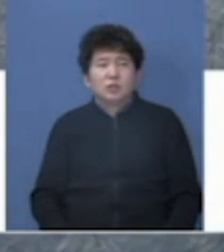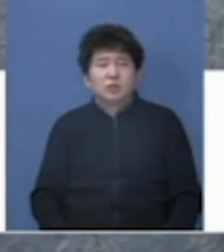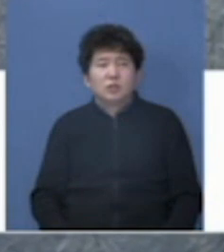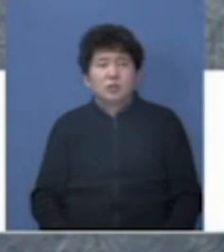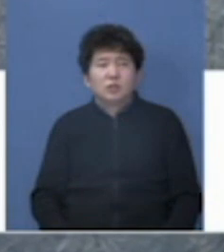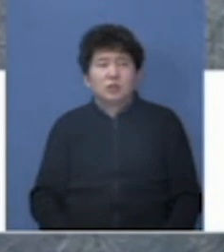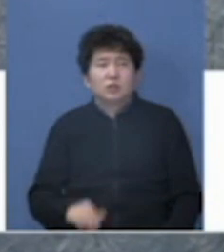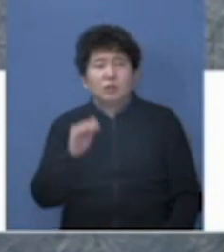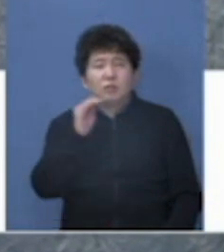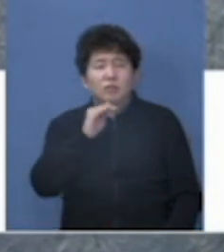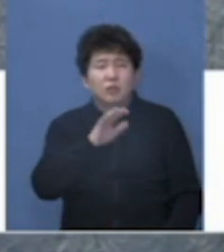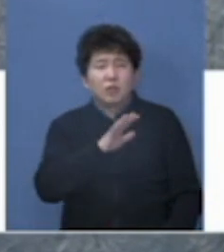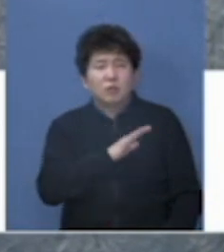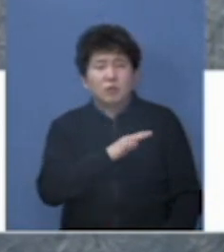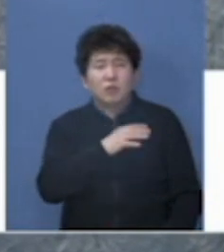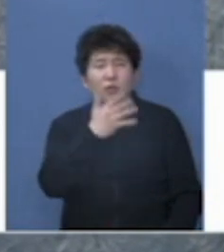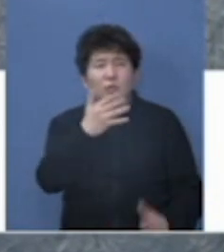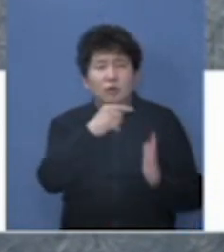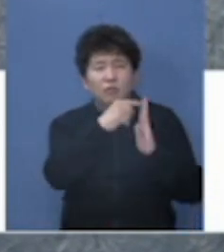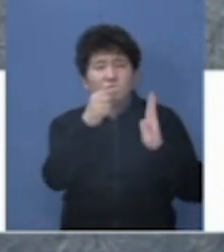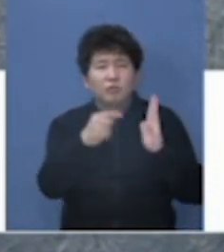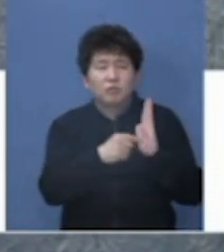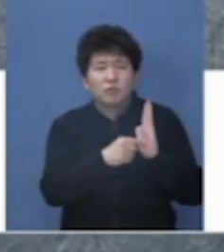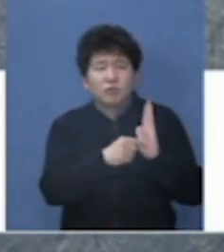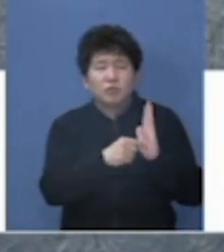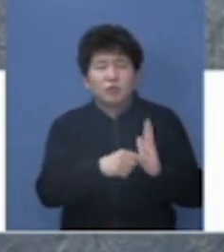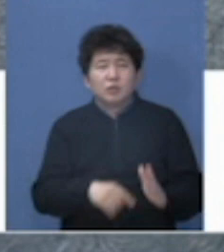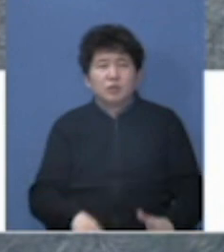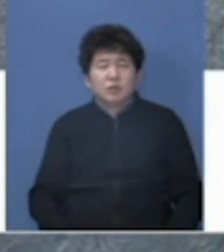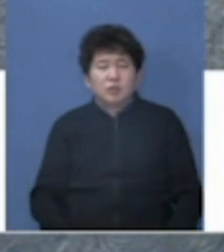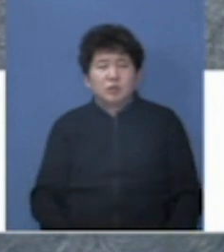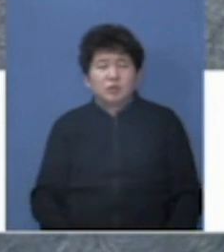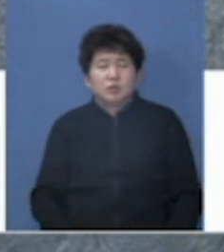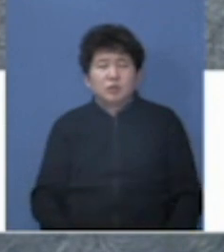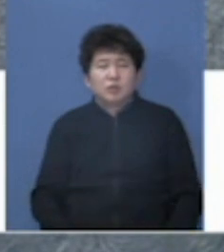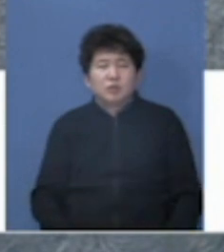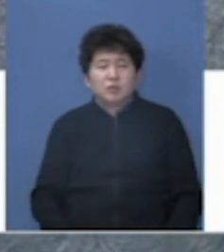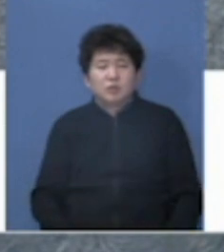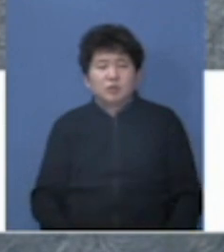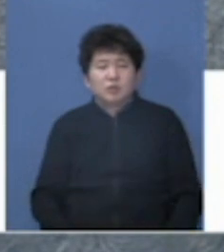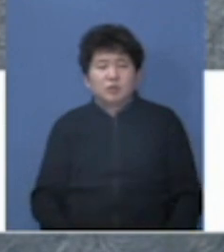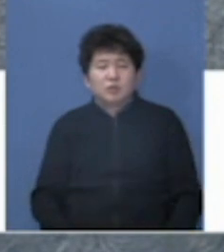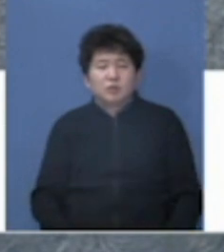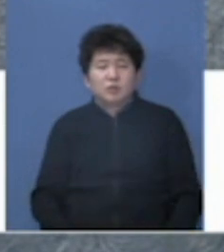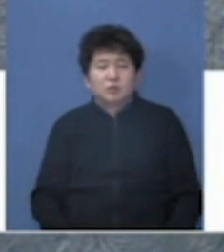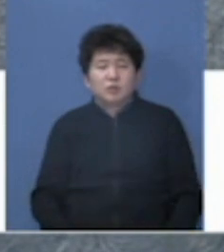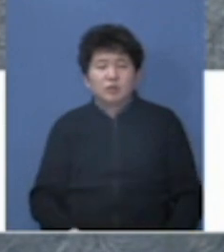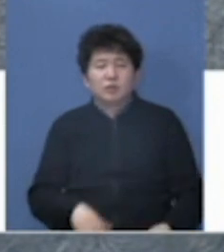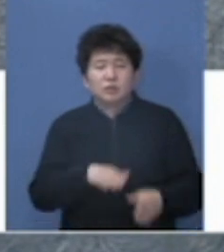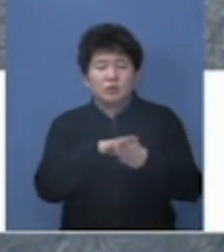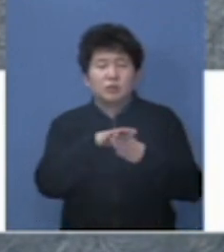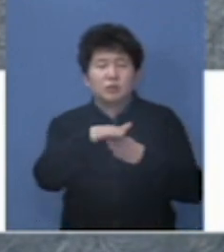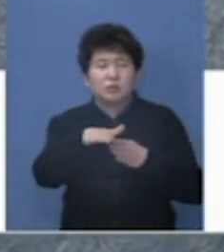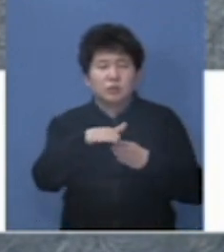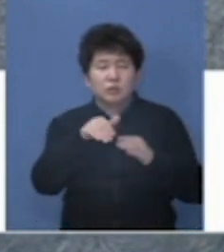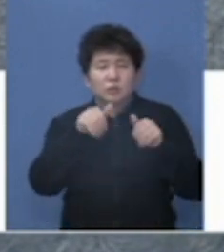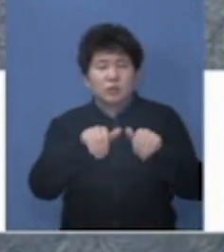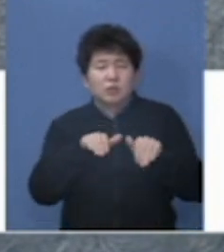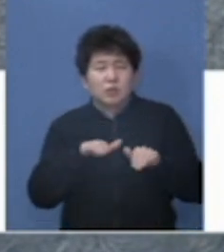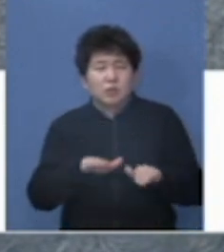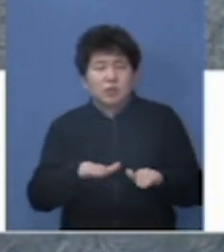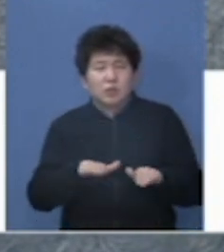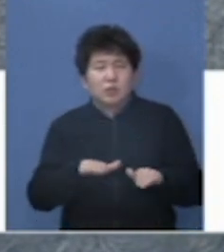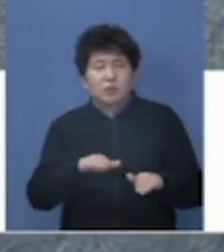Профилактикалық сипаттағы сұрақтар 5 және 2 тәртіптік іс. Қарау нәтижесінде әдеп жөніндегі кеңеспен 9 ұсыным қабылданып, орындау